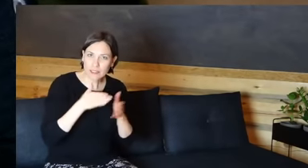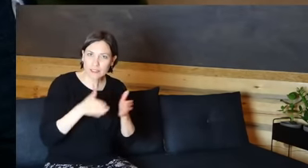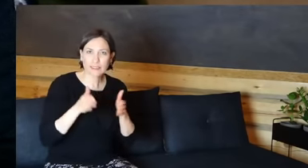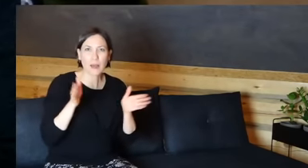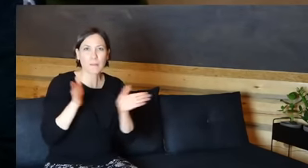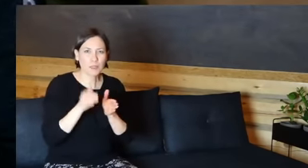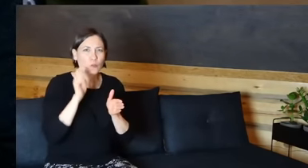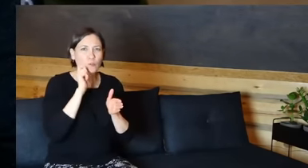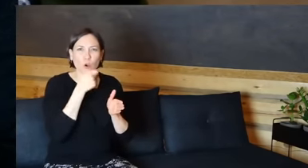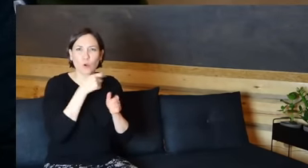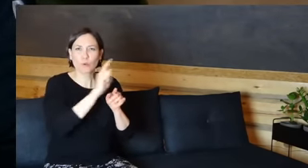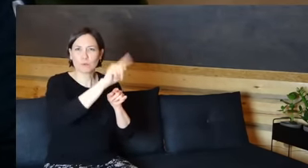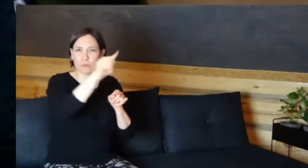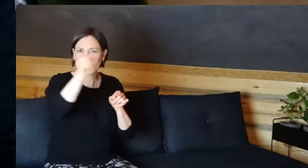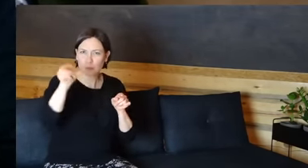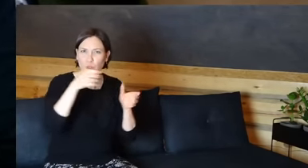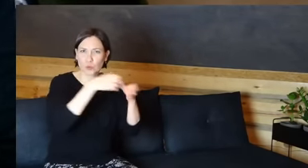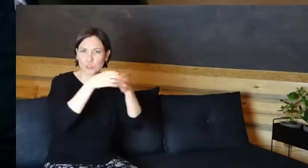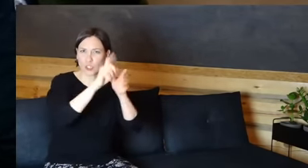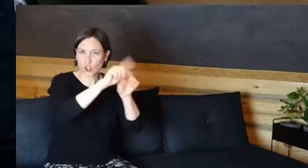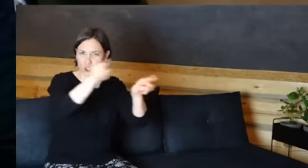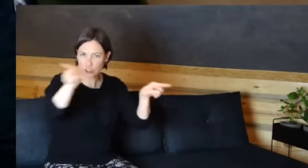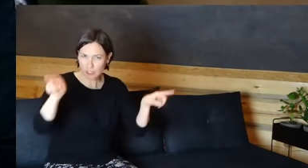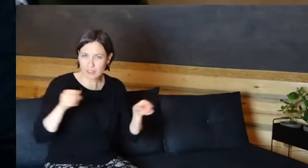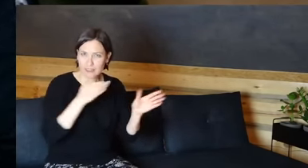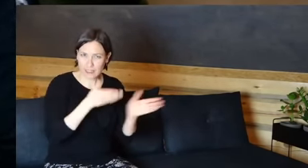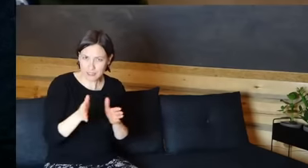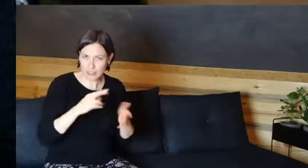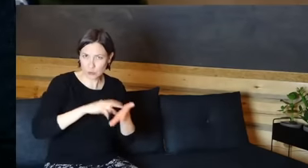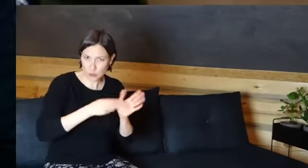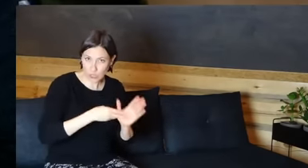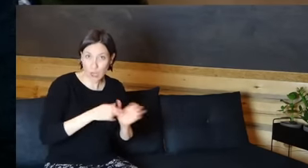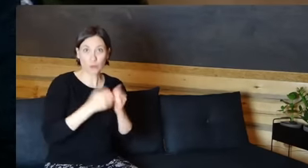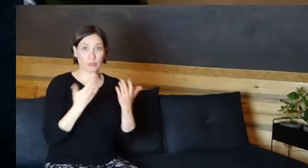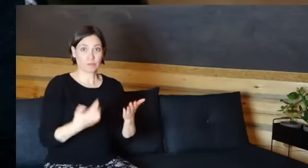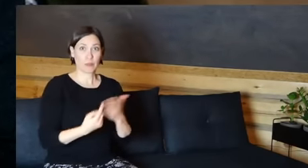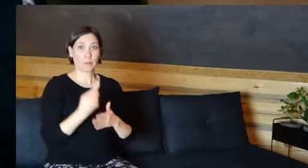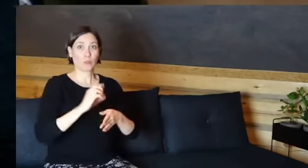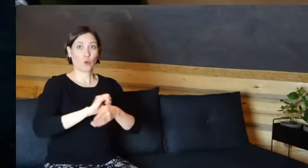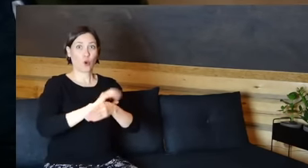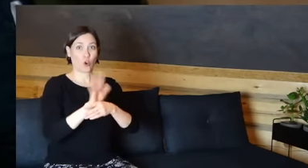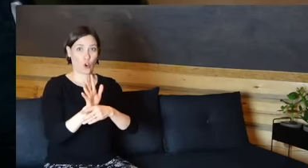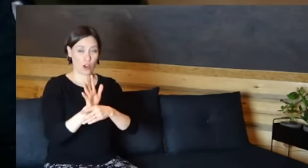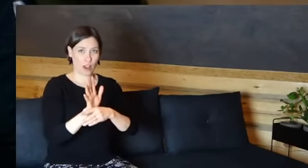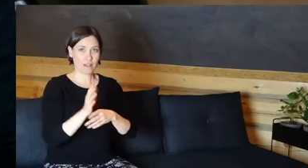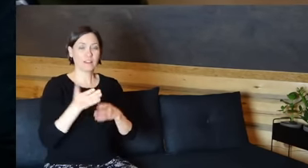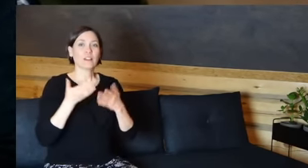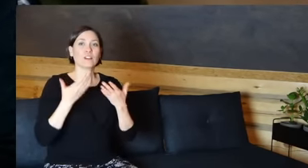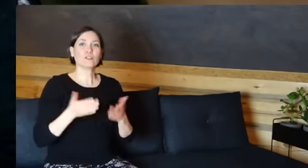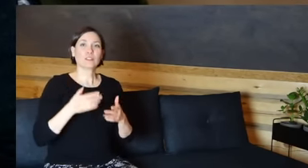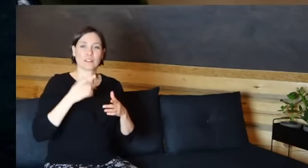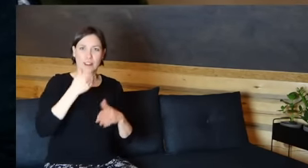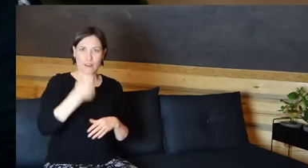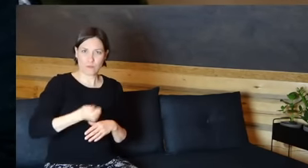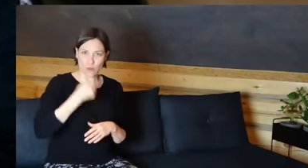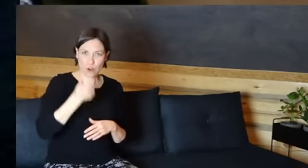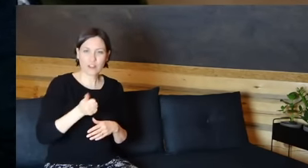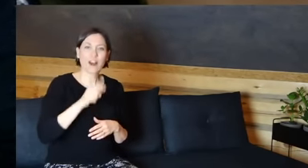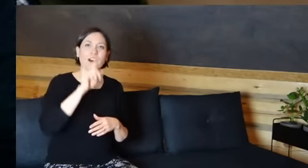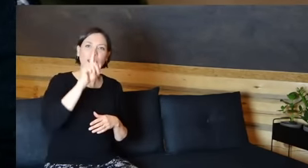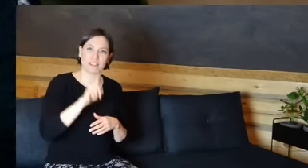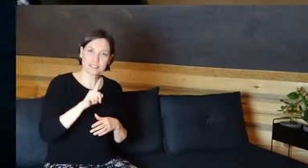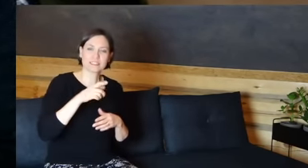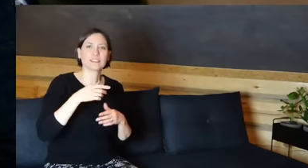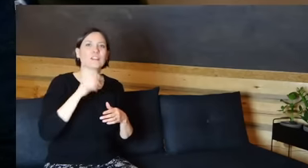siellä yksiköissä, mutta sitten tuli tämä korona. Ja tänä vuonna me ensin lähetettiin meidän kaikille työntekijöille joululounaat